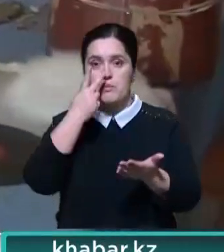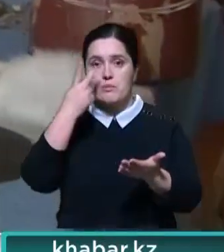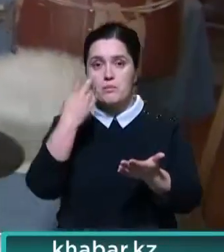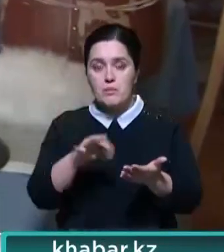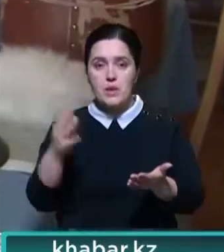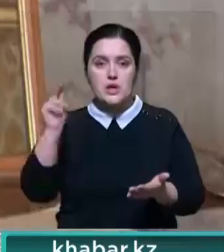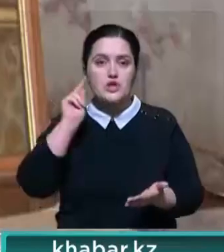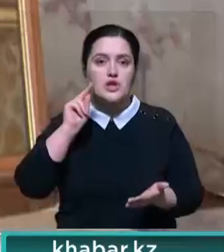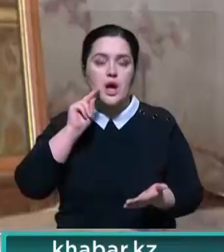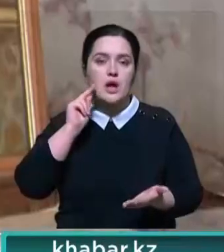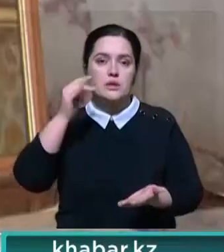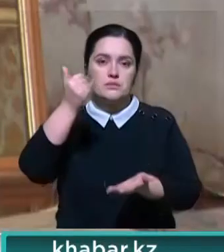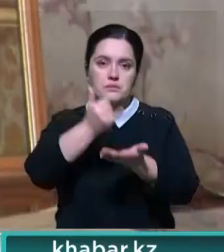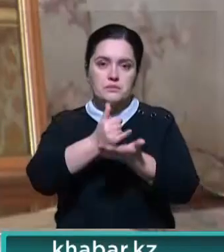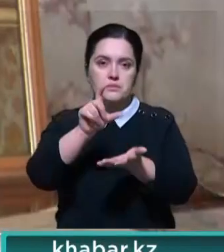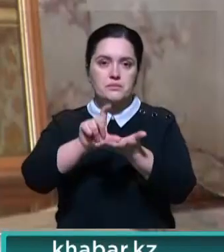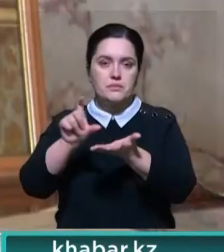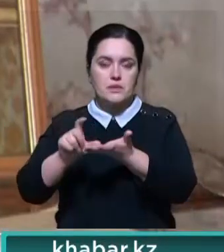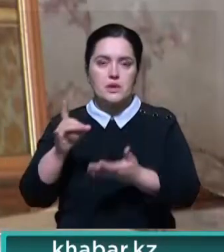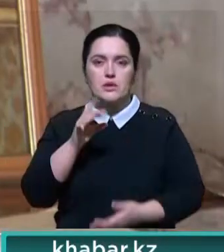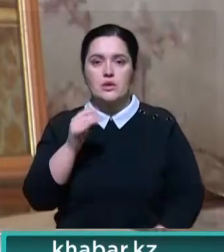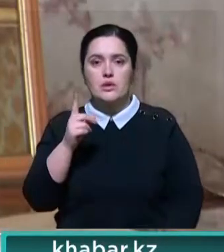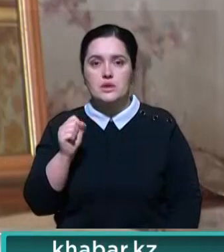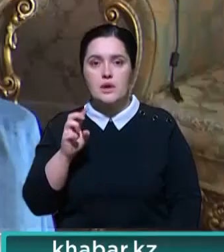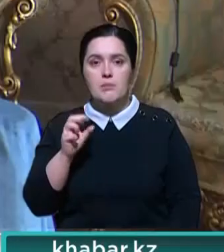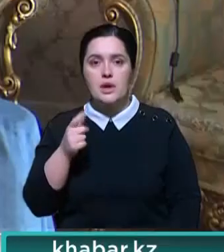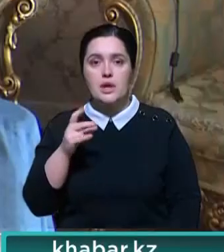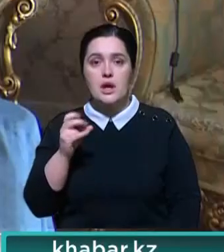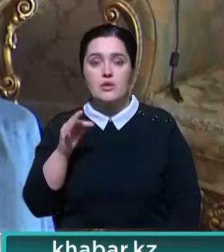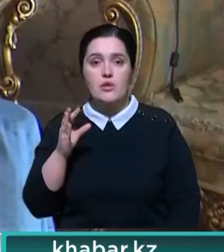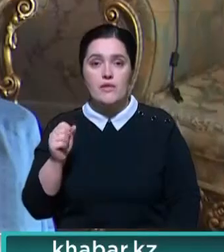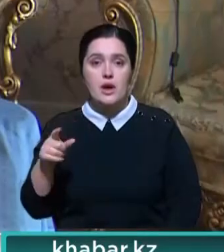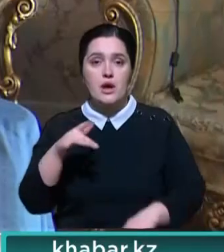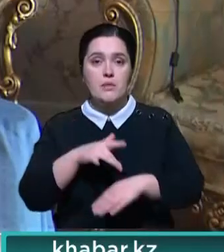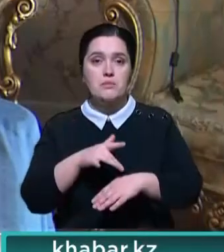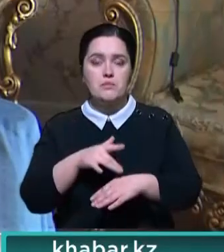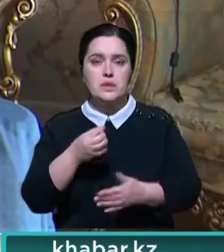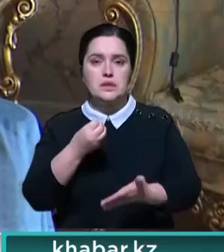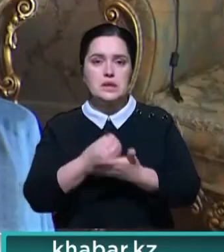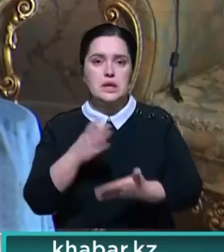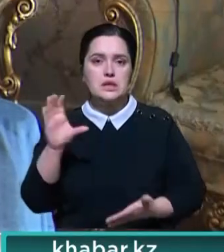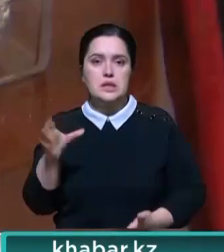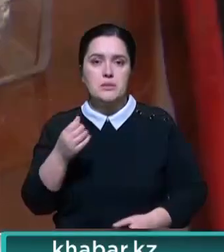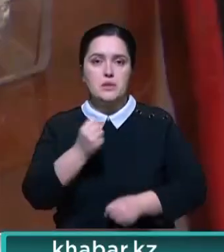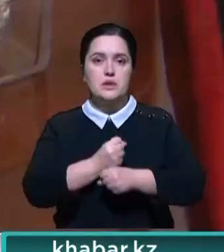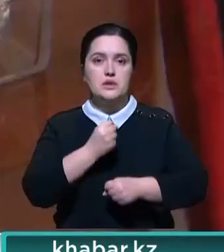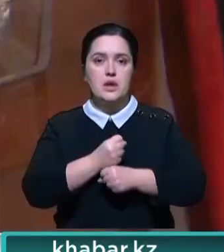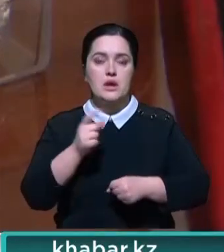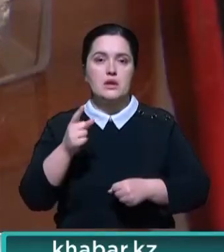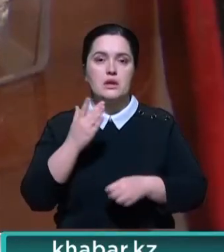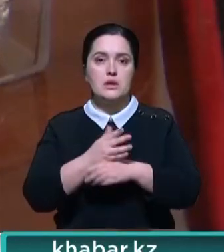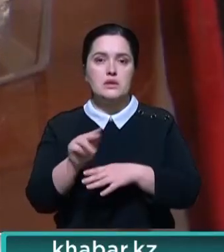На видном месте расположился и любимый чайный набор Розы Баглановой. Любимица публики ценила серебряные изделия, считая, что